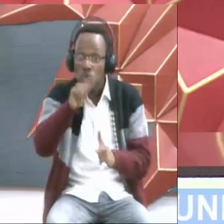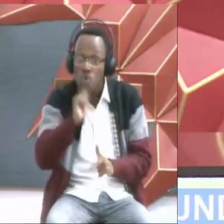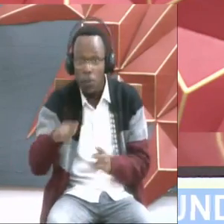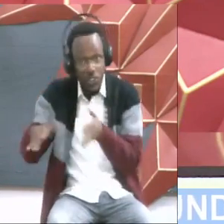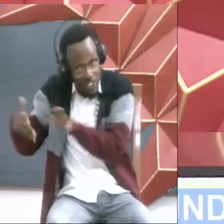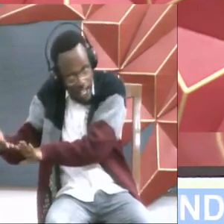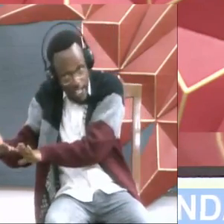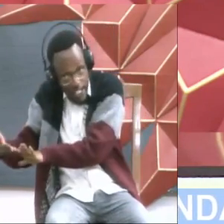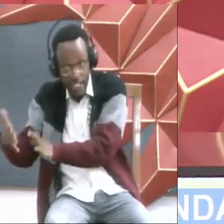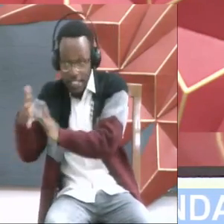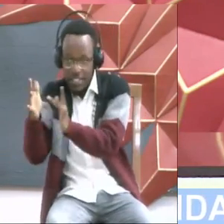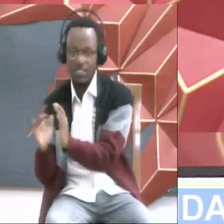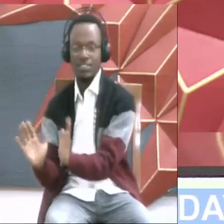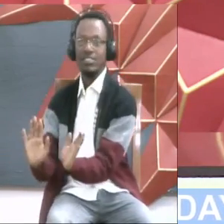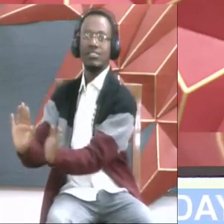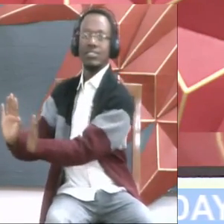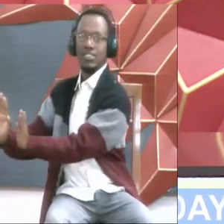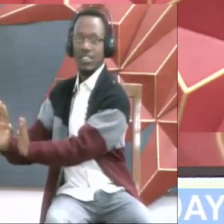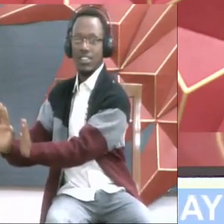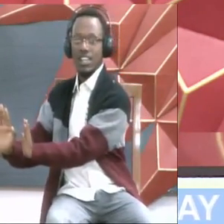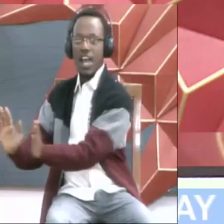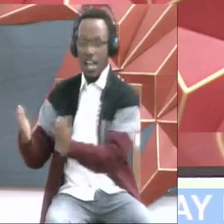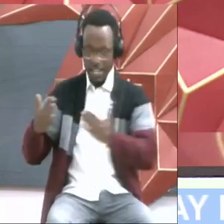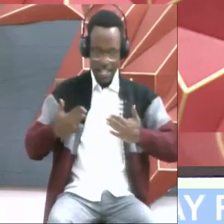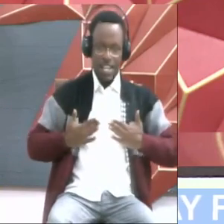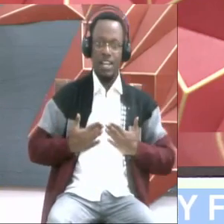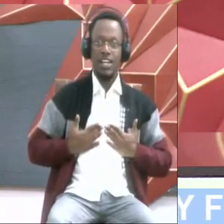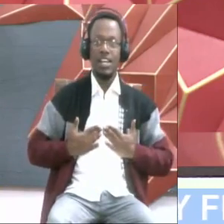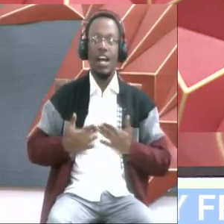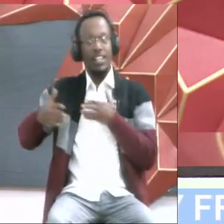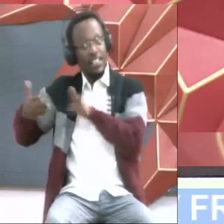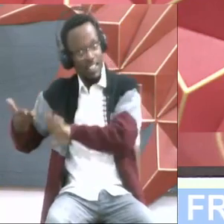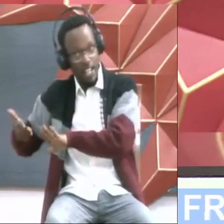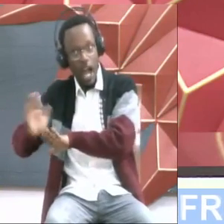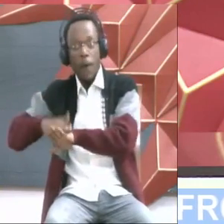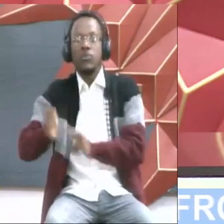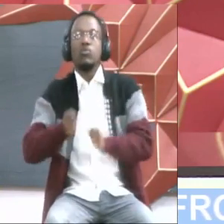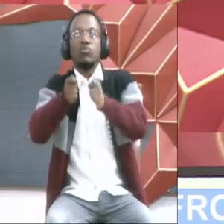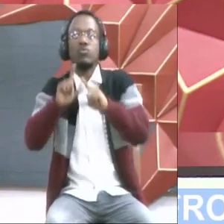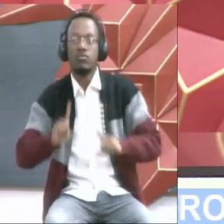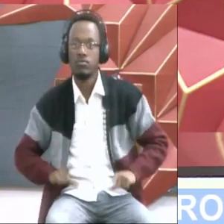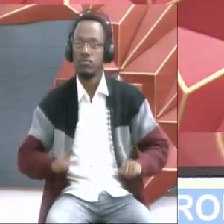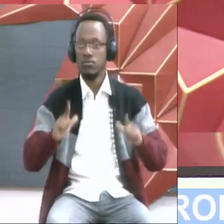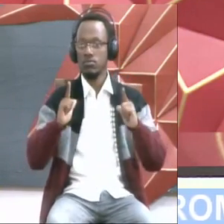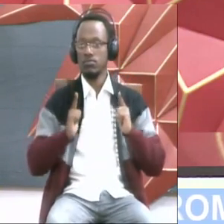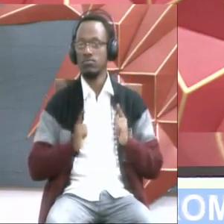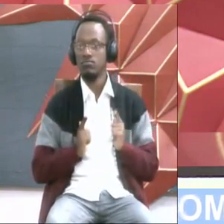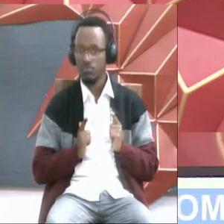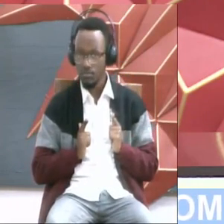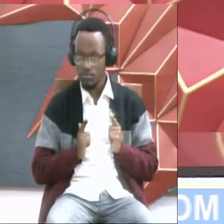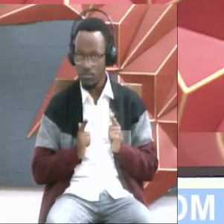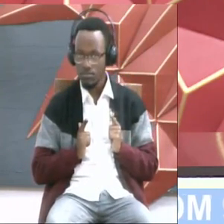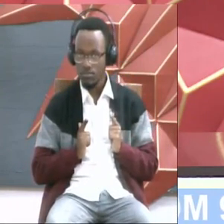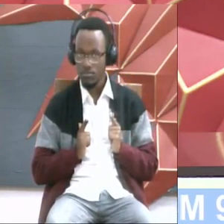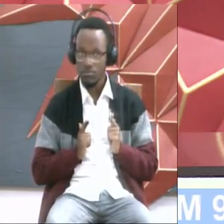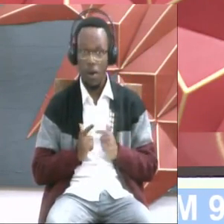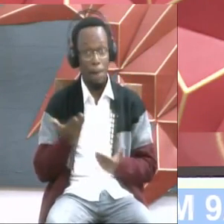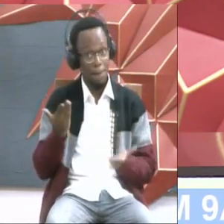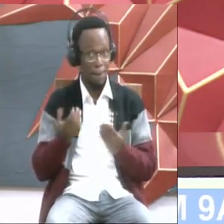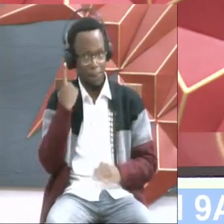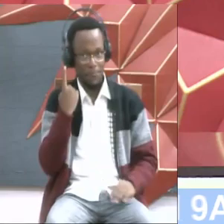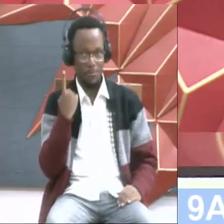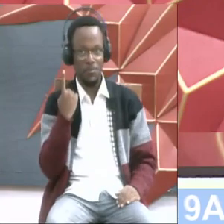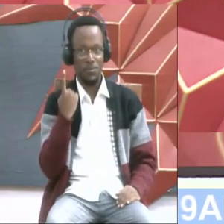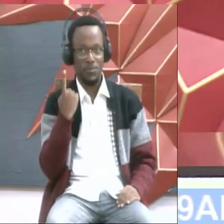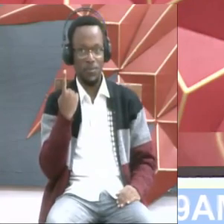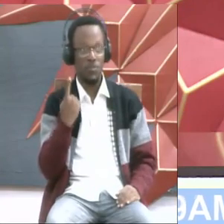gupfa akamuha ubugingo bwari muri we imana ihimbaza nizere ko byumvikana neza abantu